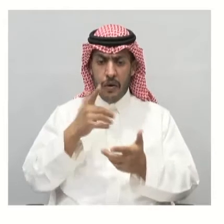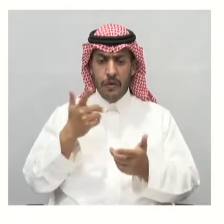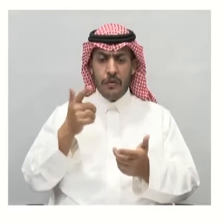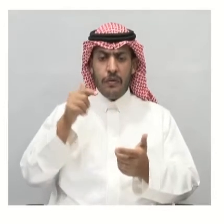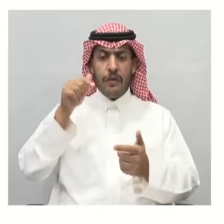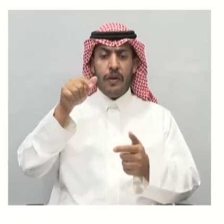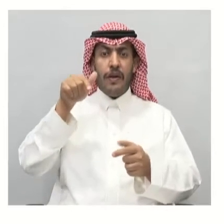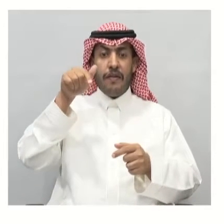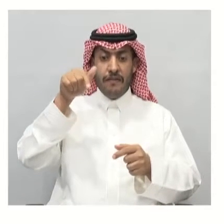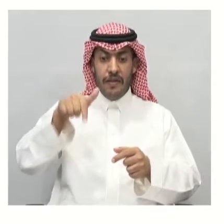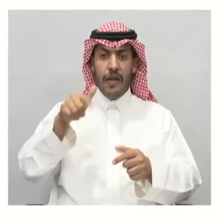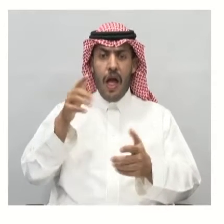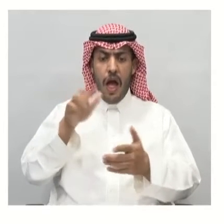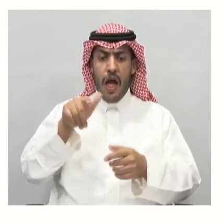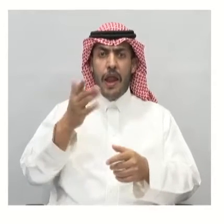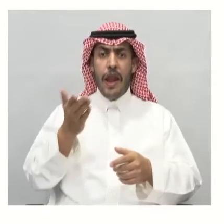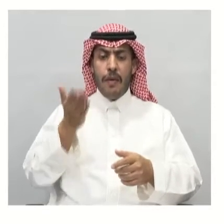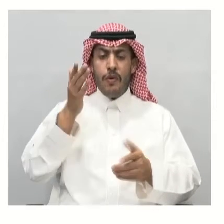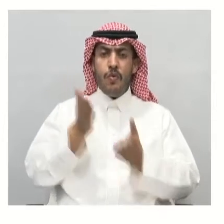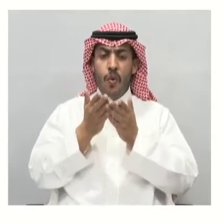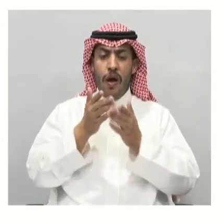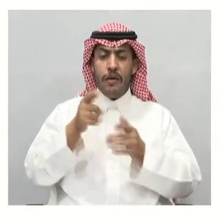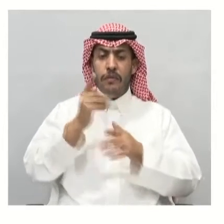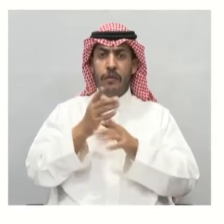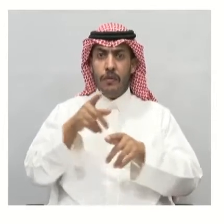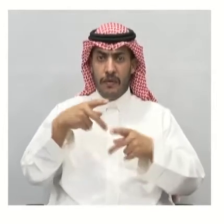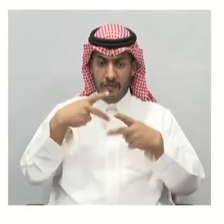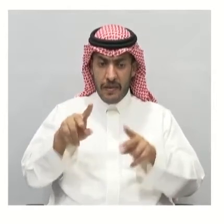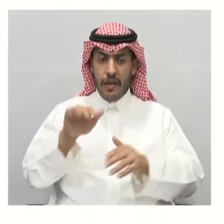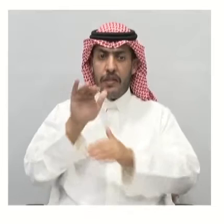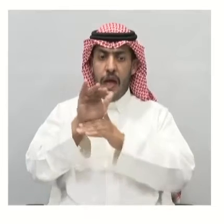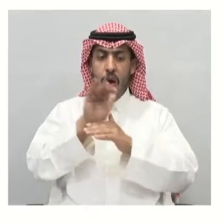عليه السلام اثناء دعوته قومه لعباده